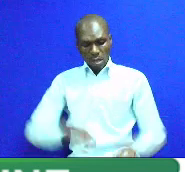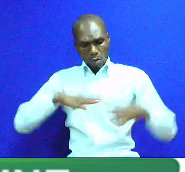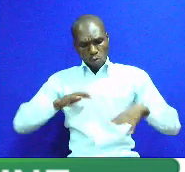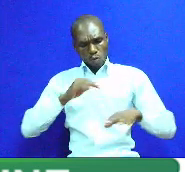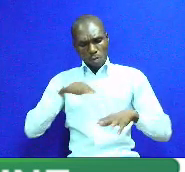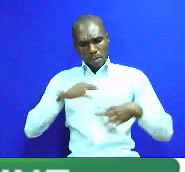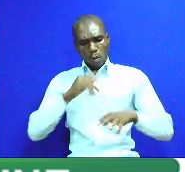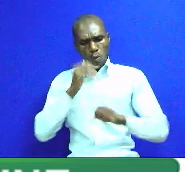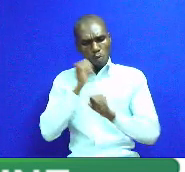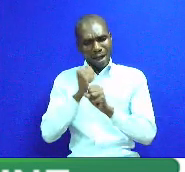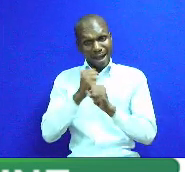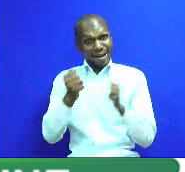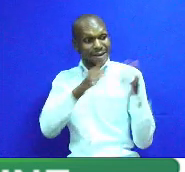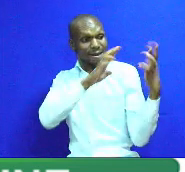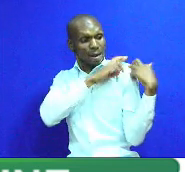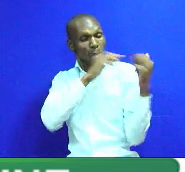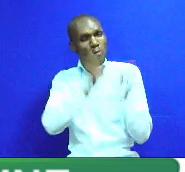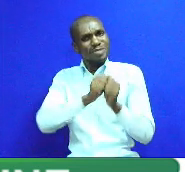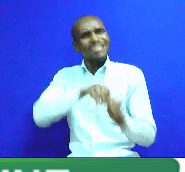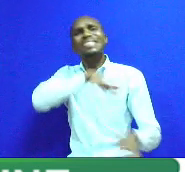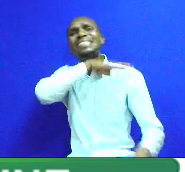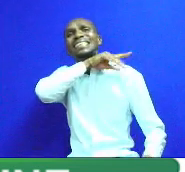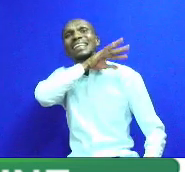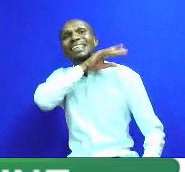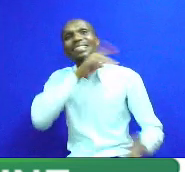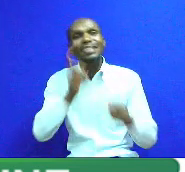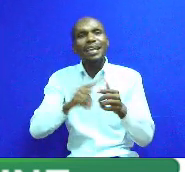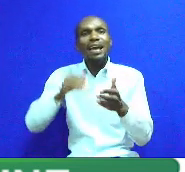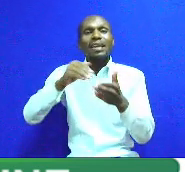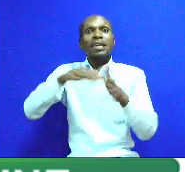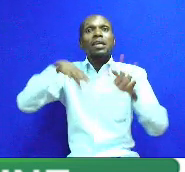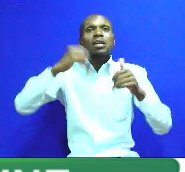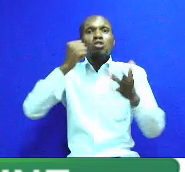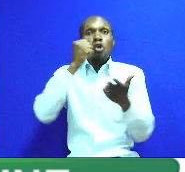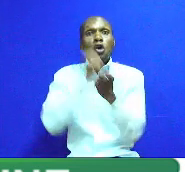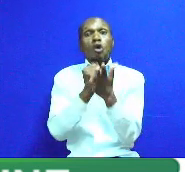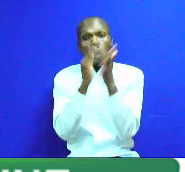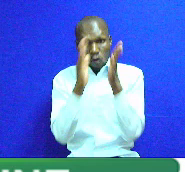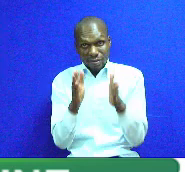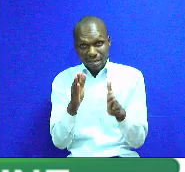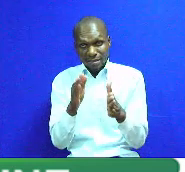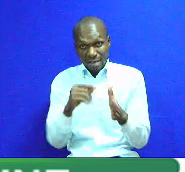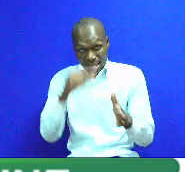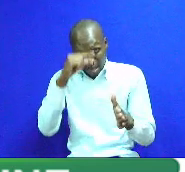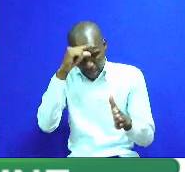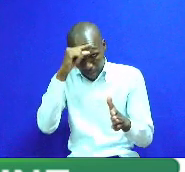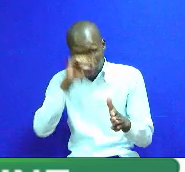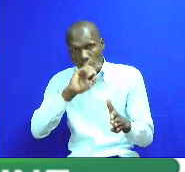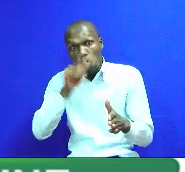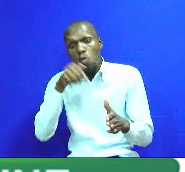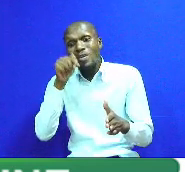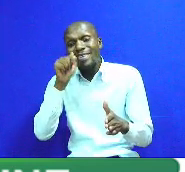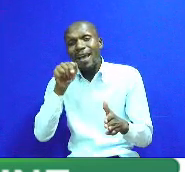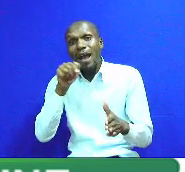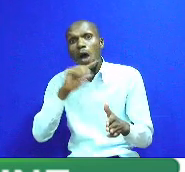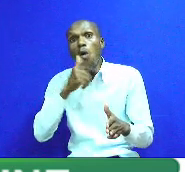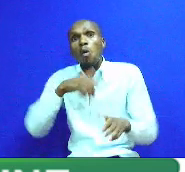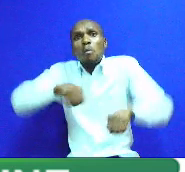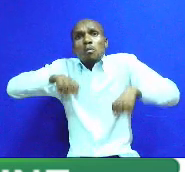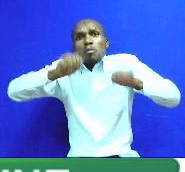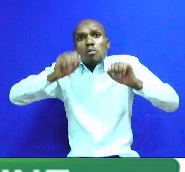wanashughulikia maneno ya uchafu. Tuko pia na maofisa wa serikali ambao